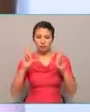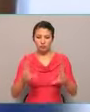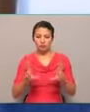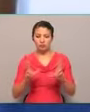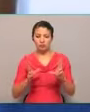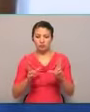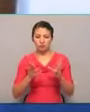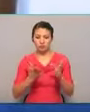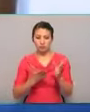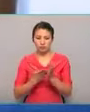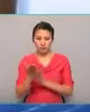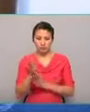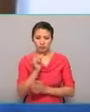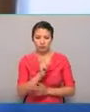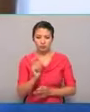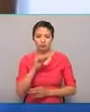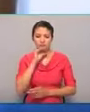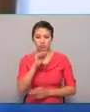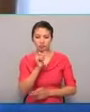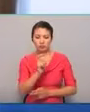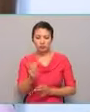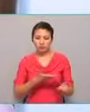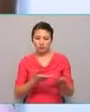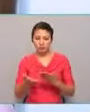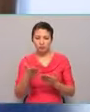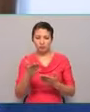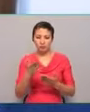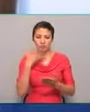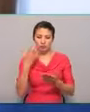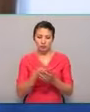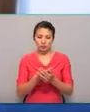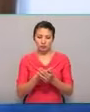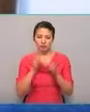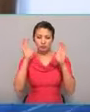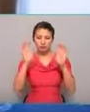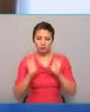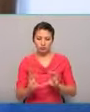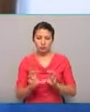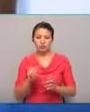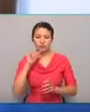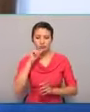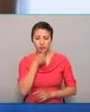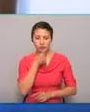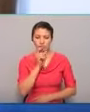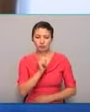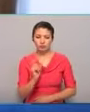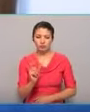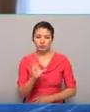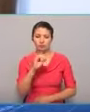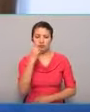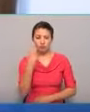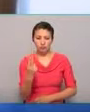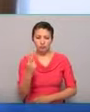оған кәдімгі білікті мамандар беру керек. Партия филиалдарының әрқайсына заңгерлер, экономистер, әлеуметтік